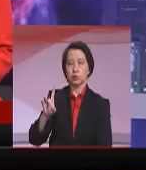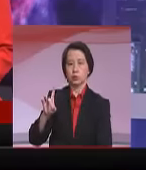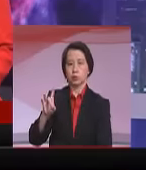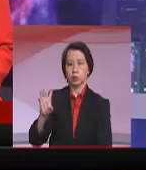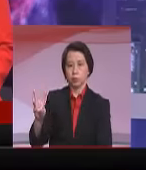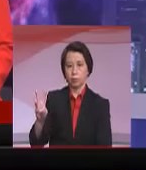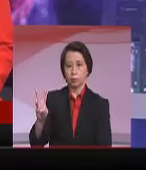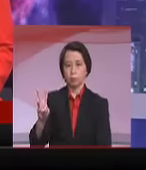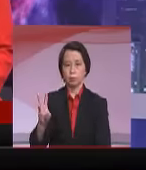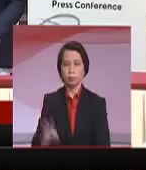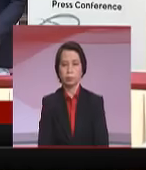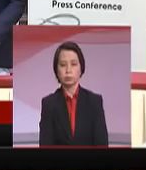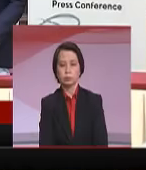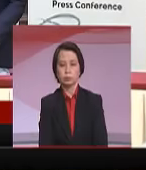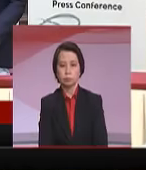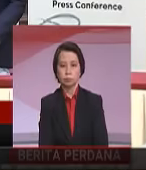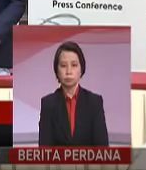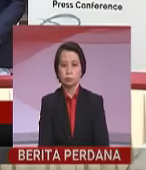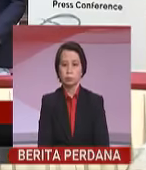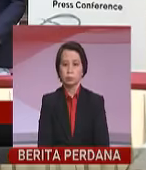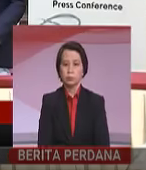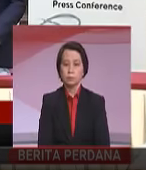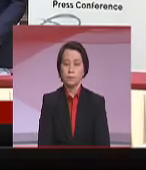10,686 kes.